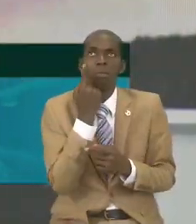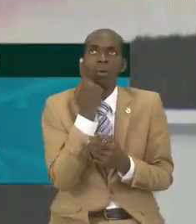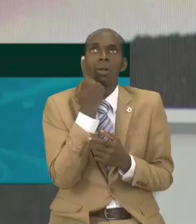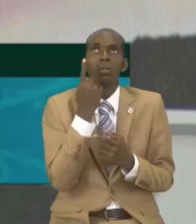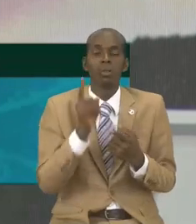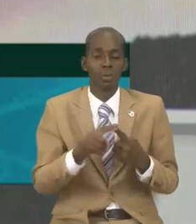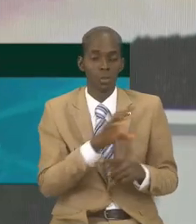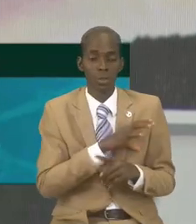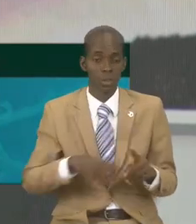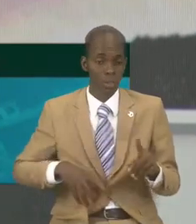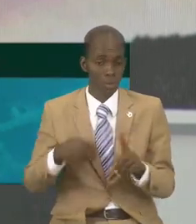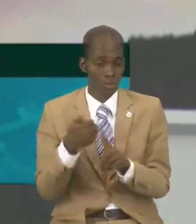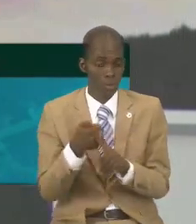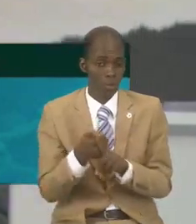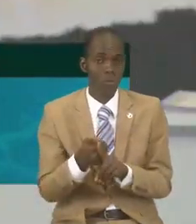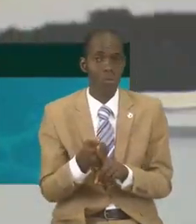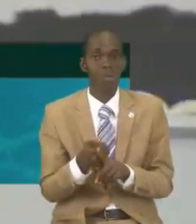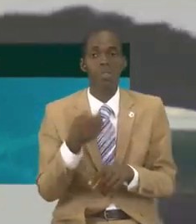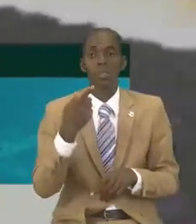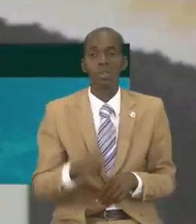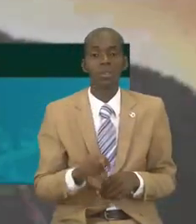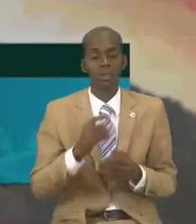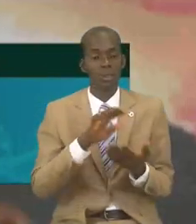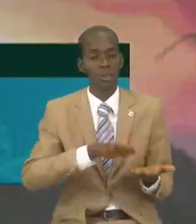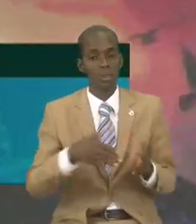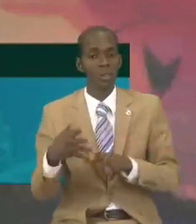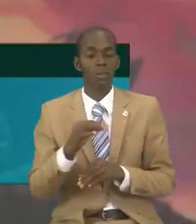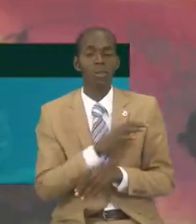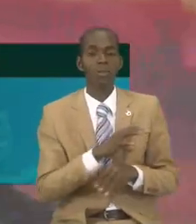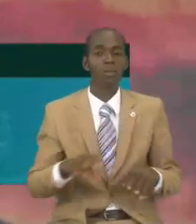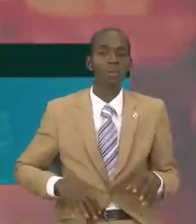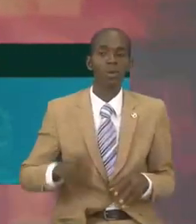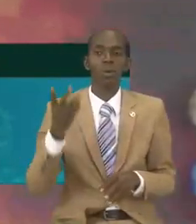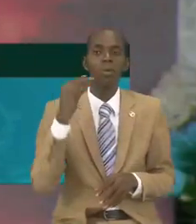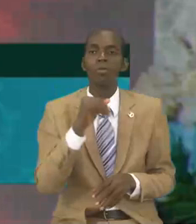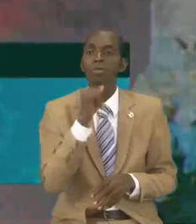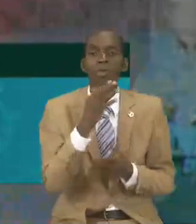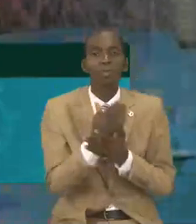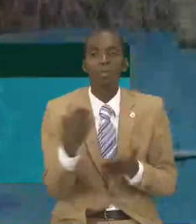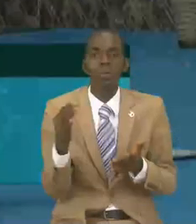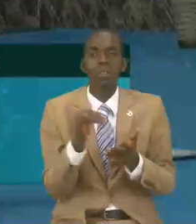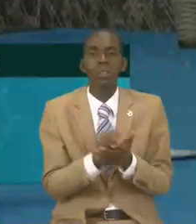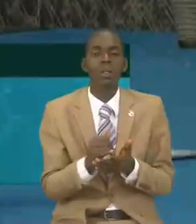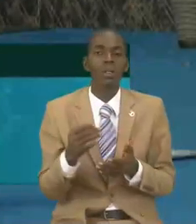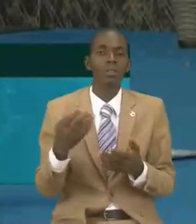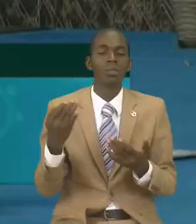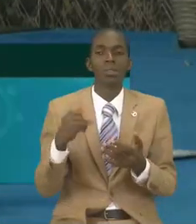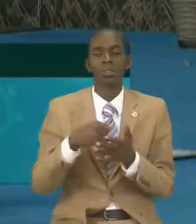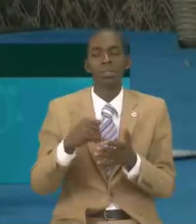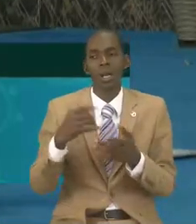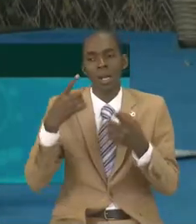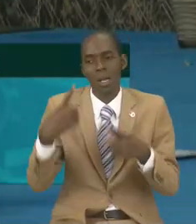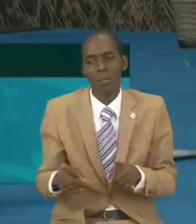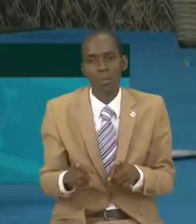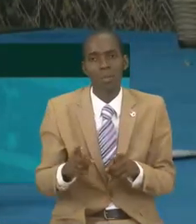Christ lui-même. La crucifixion de Christ n'était pas quelque chose qui est